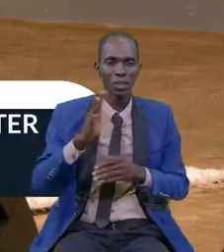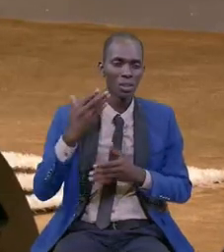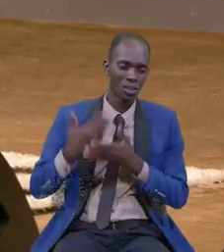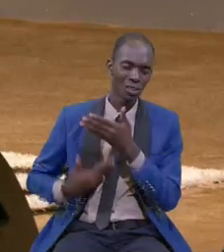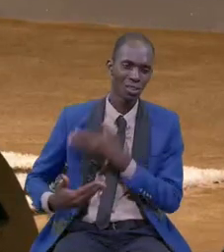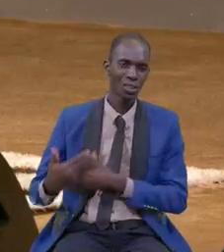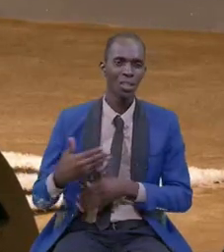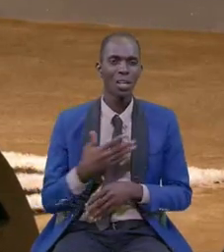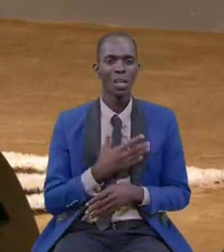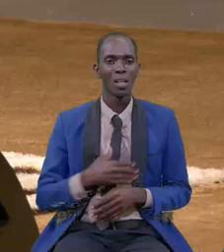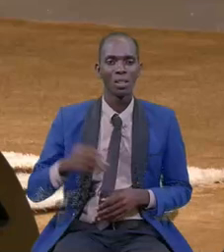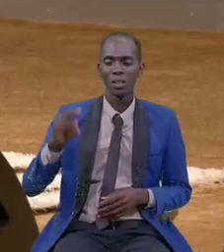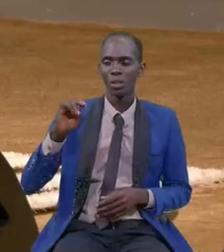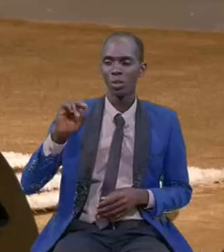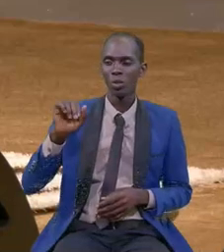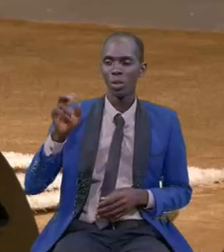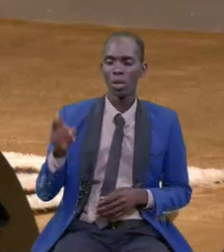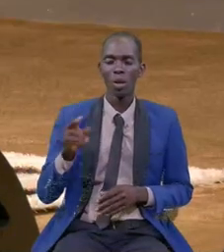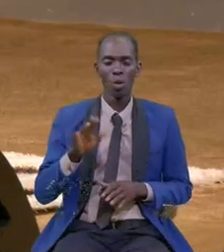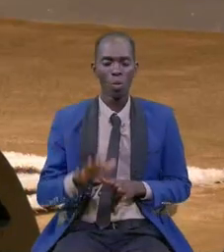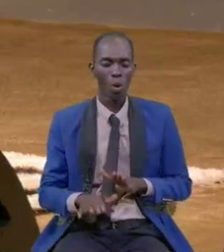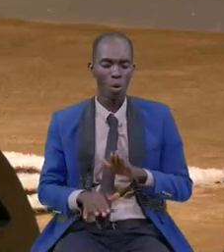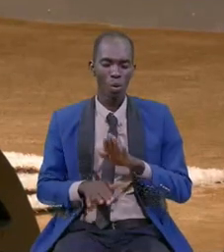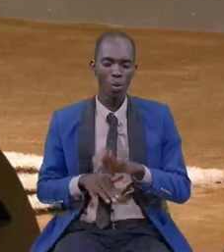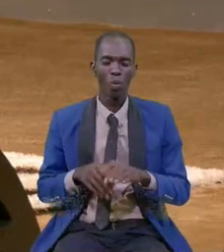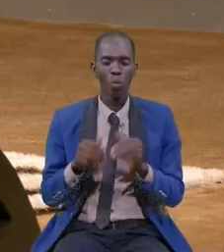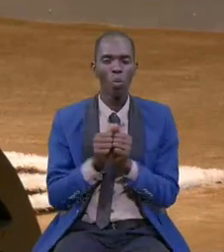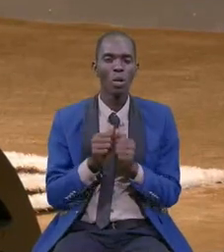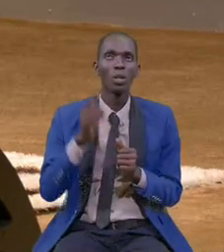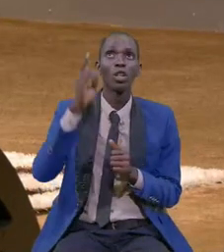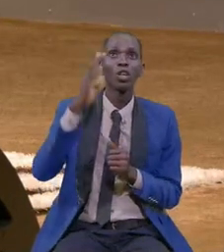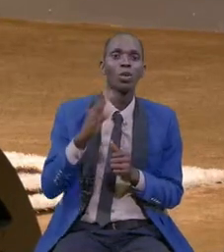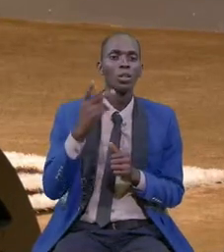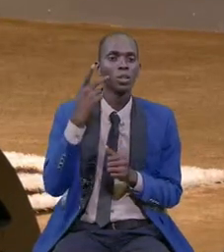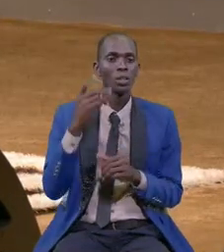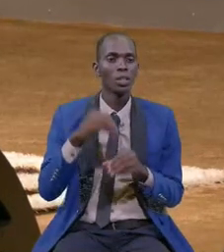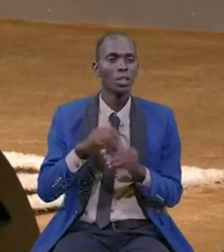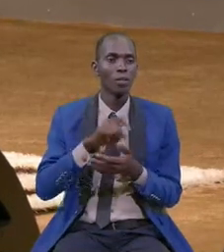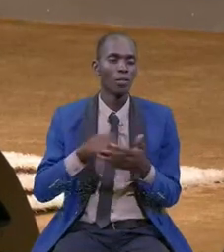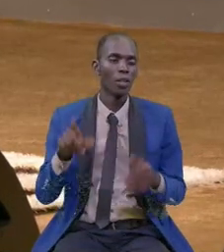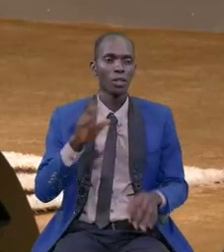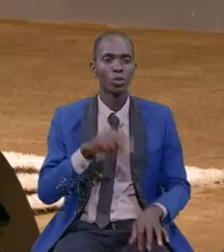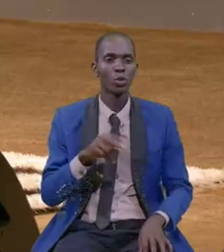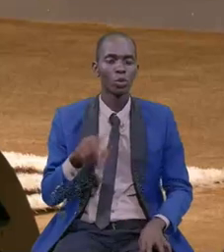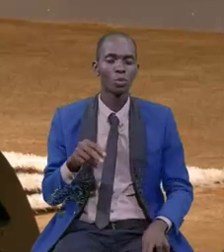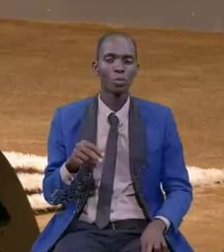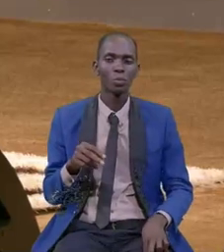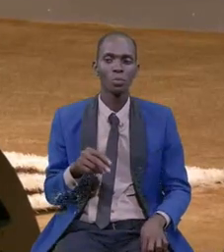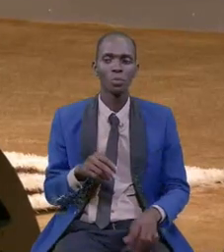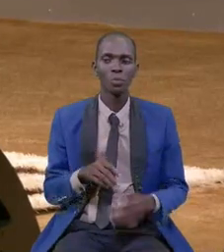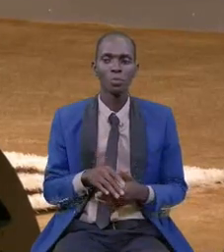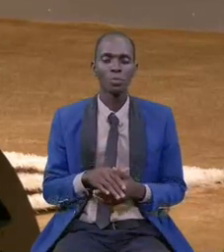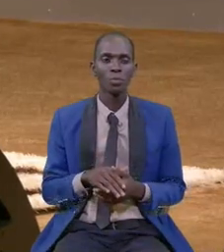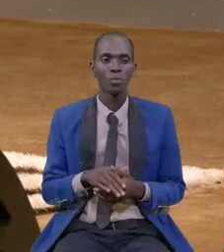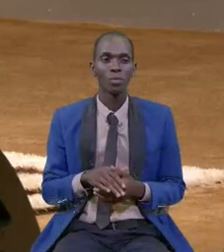marchait avec Dieu verset 22 au verset 22